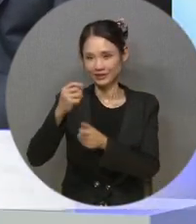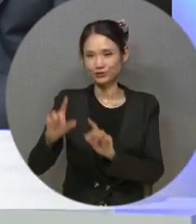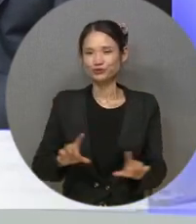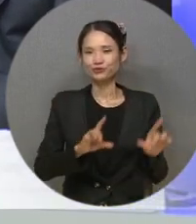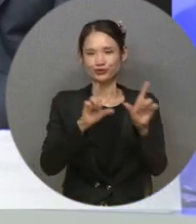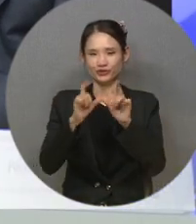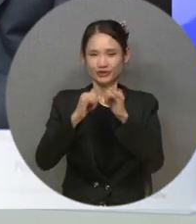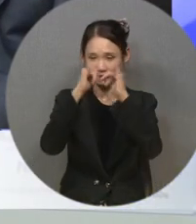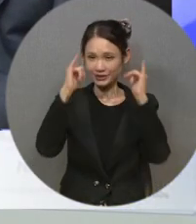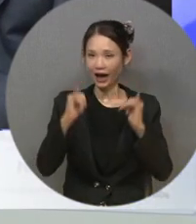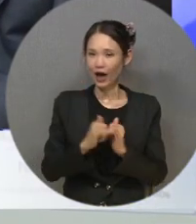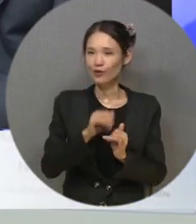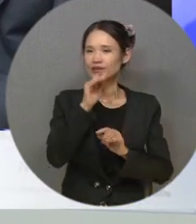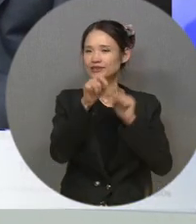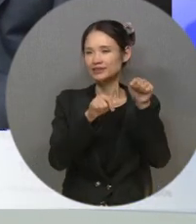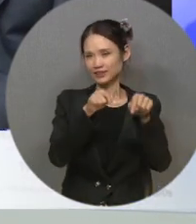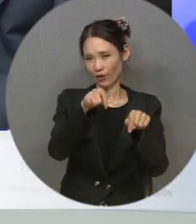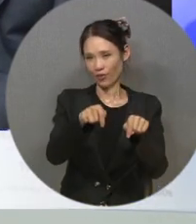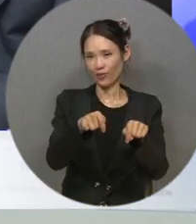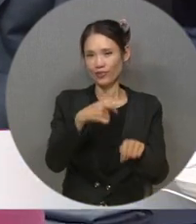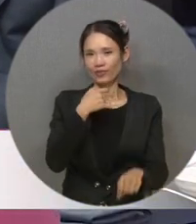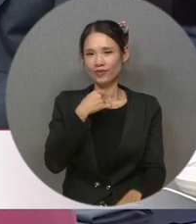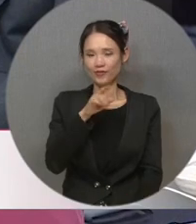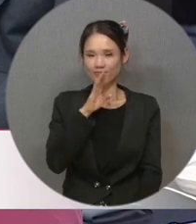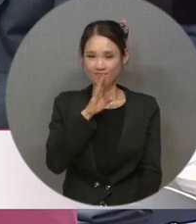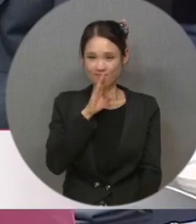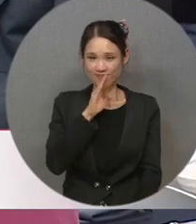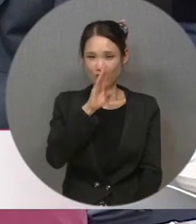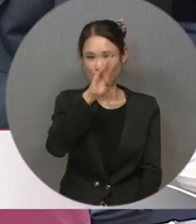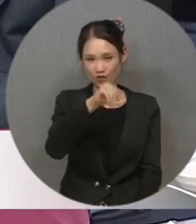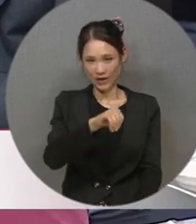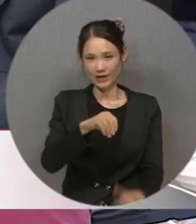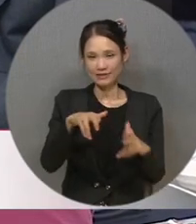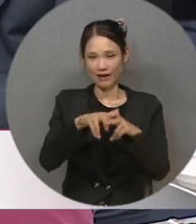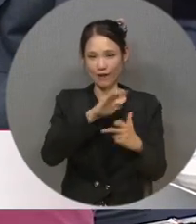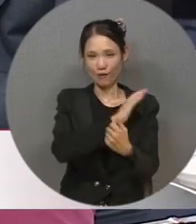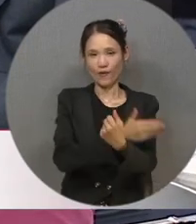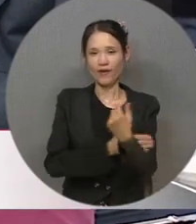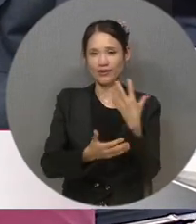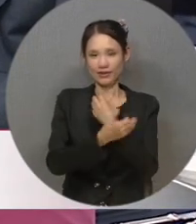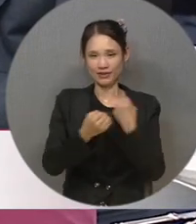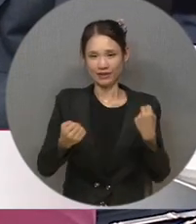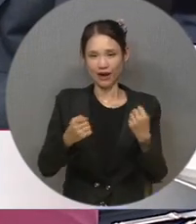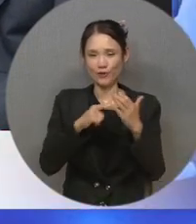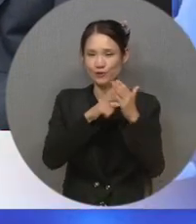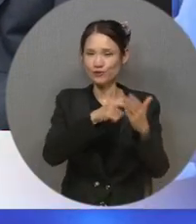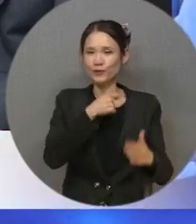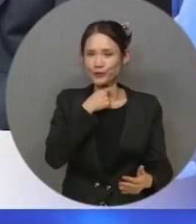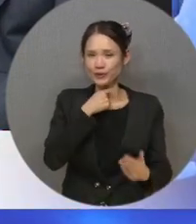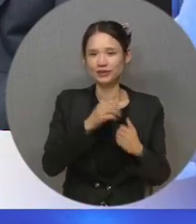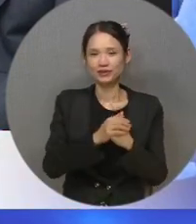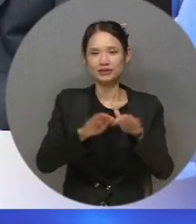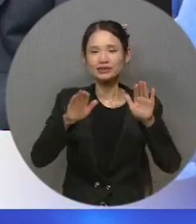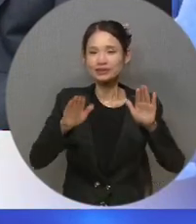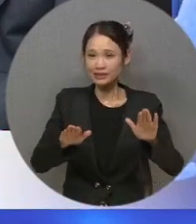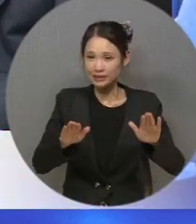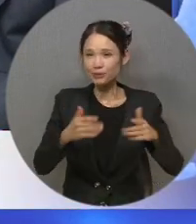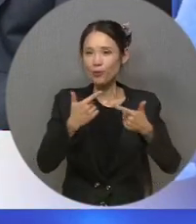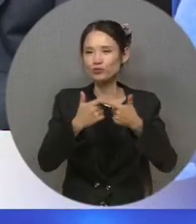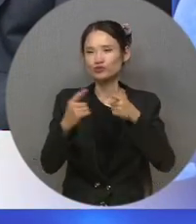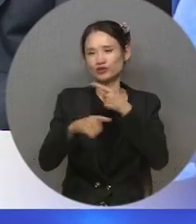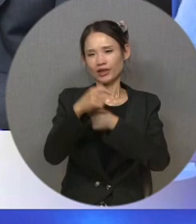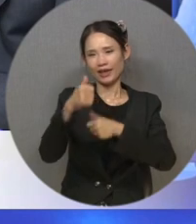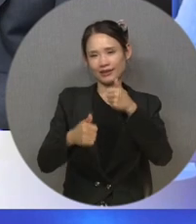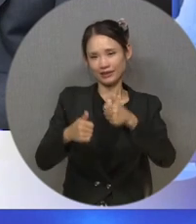그런 사회를 실현하자 하는 거 아니겠습니까? 또 UN 장애인 권리협약이 지향하는 것도 그런 것이고 그래서